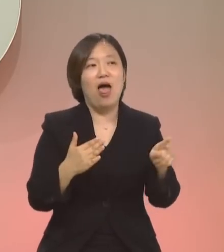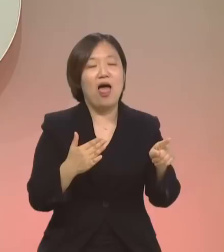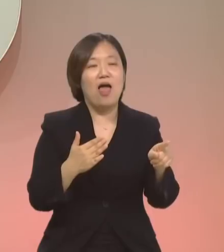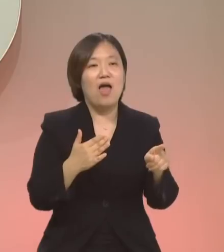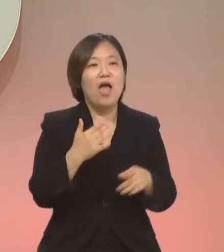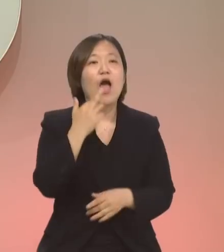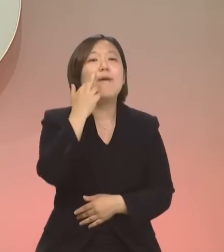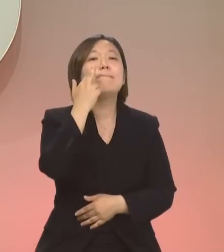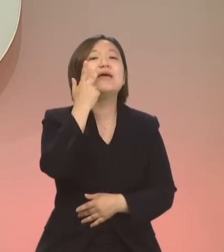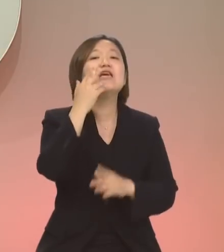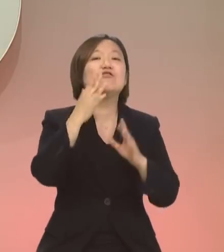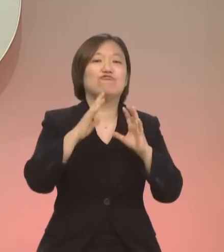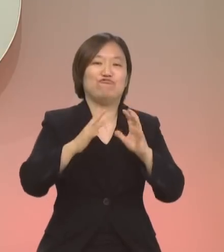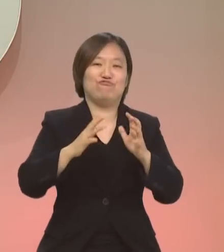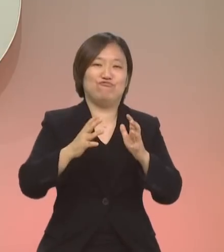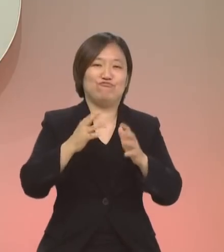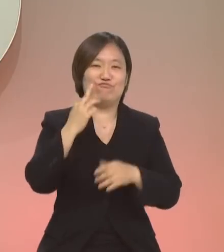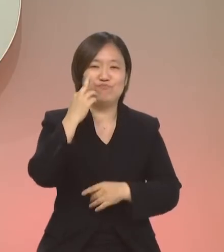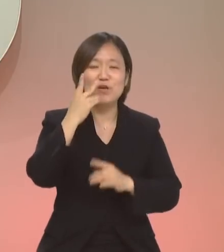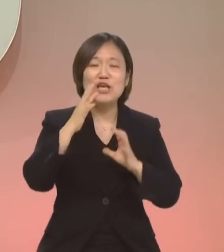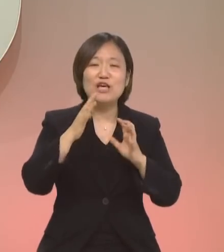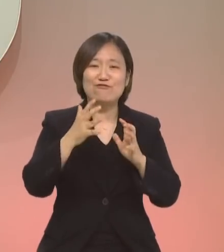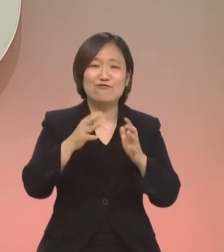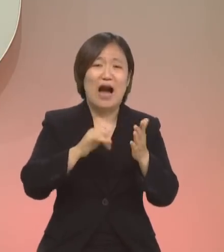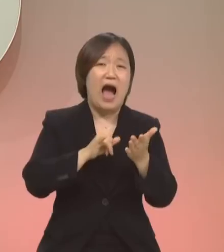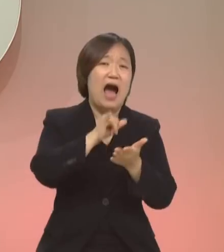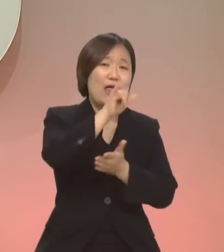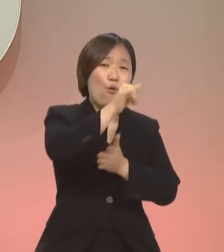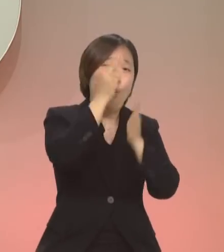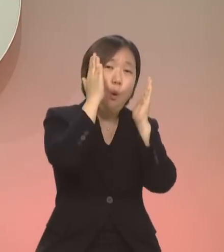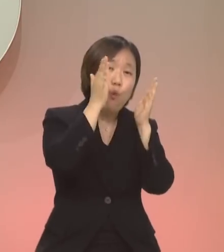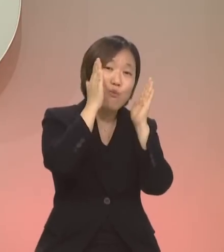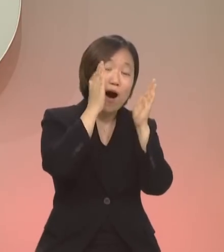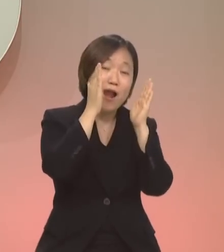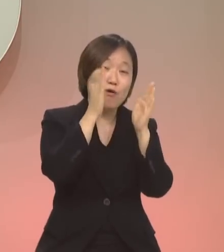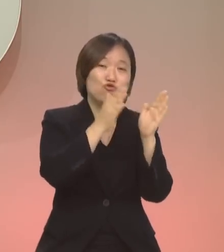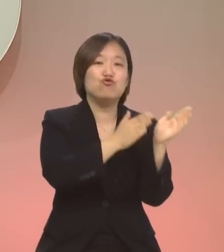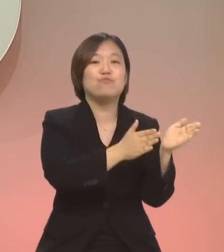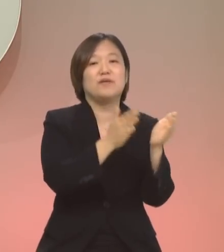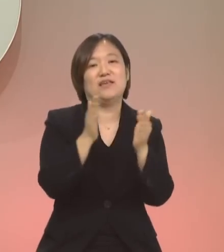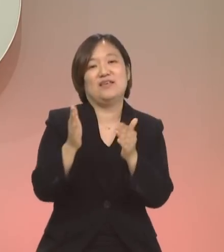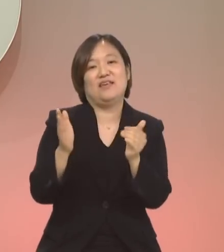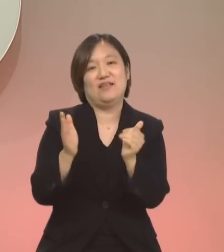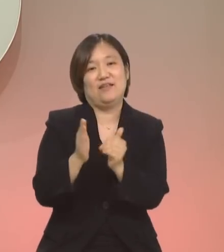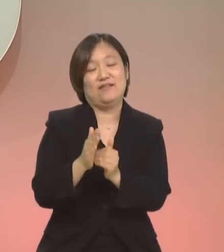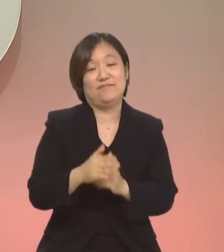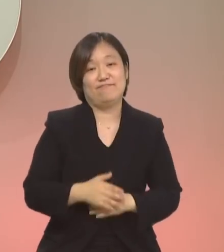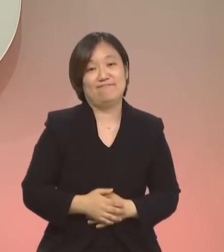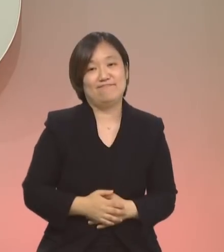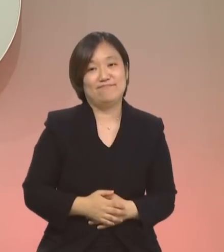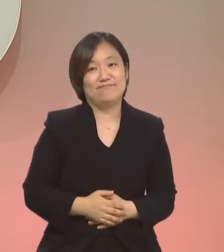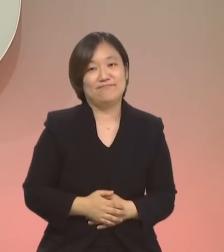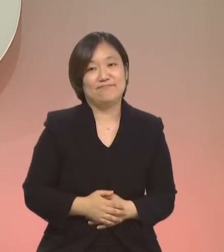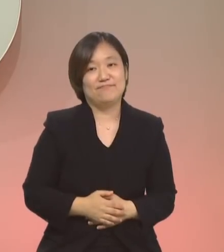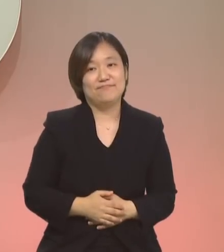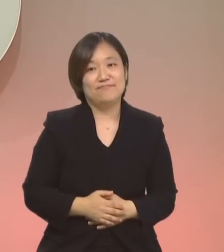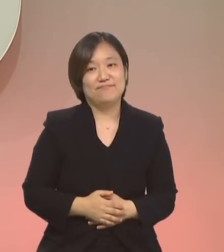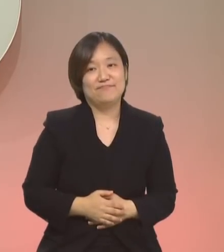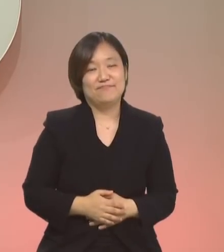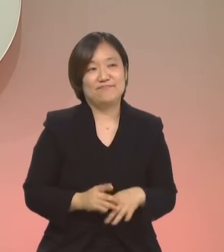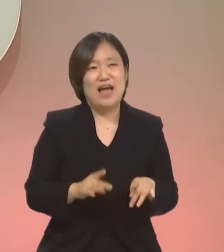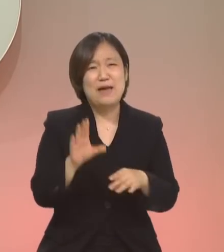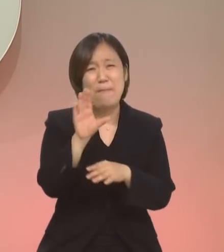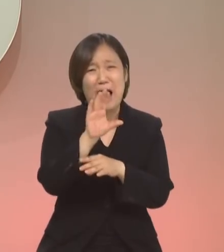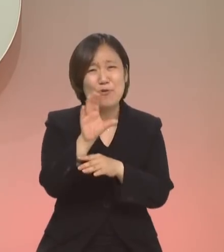미국에 있는 대학에 이제 유학을 가려고 준비를 했어요 그래서 이제 뭐 그냥 뭐 방송이니까